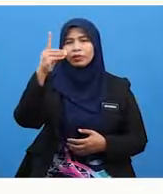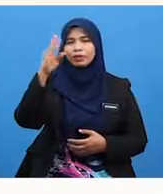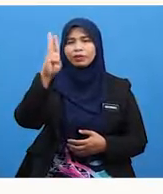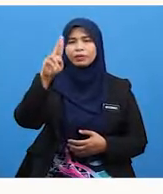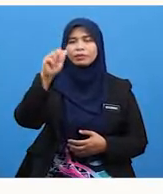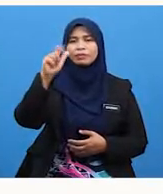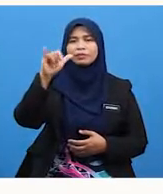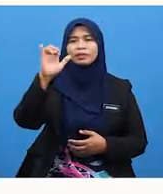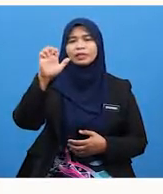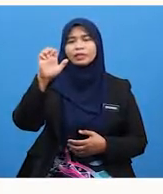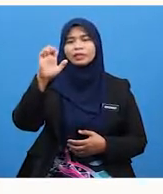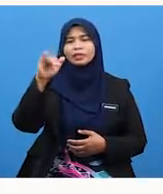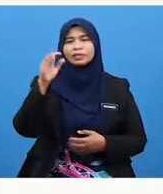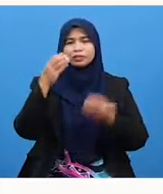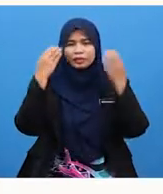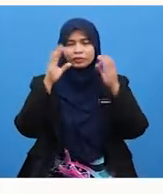cikgu sebutkan tadi?